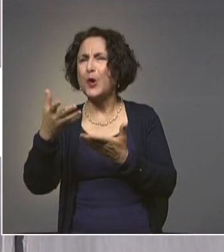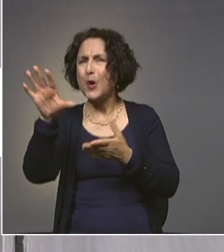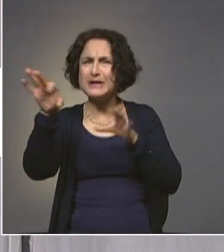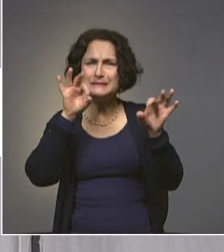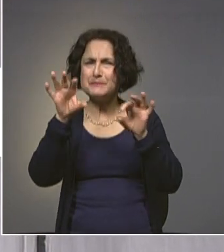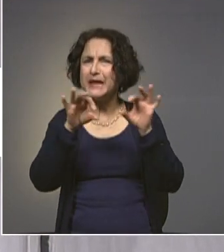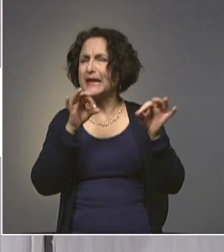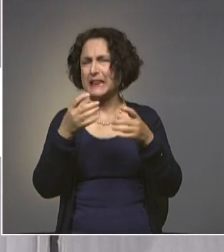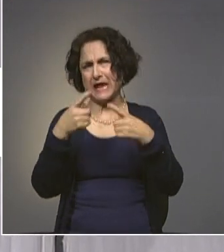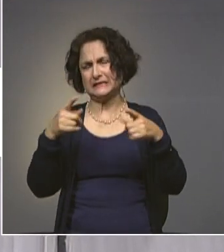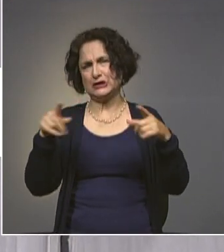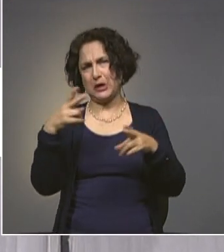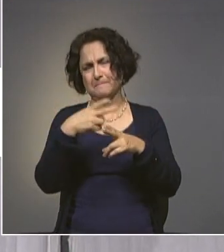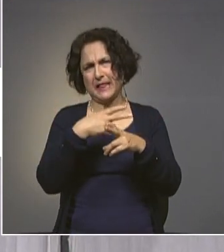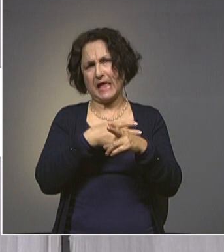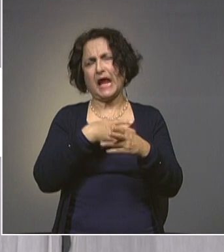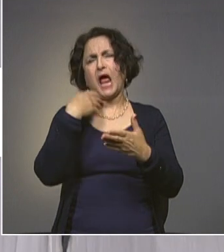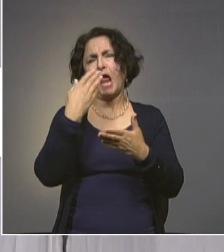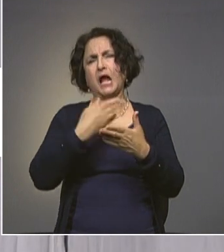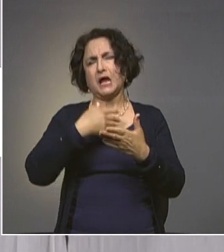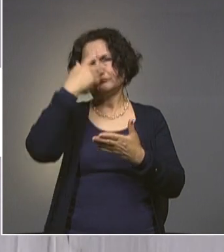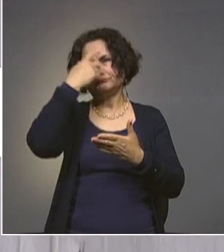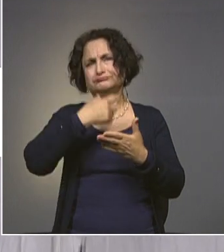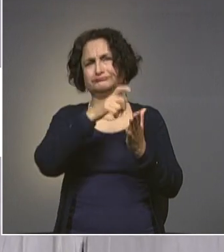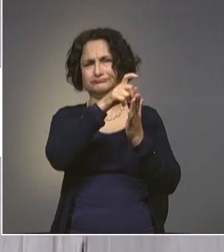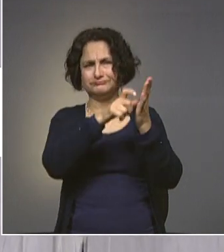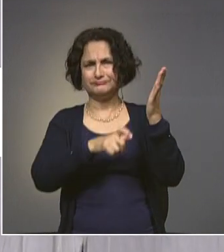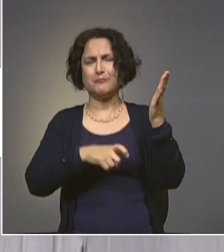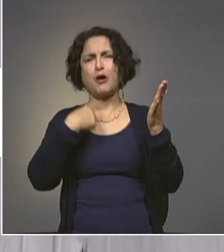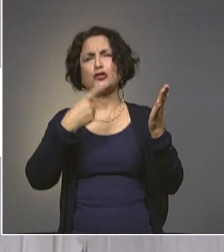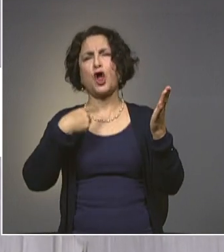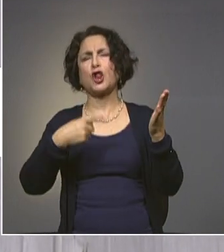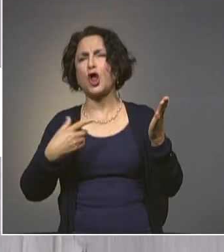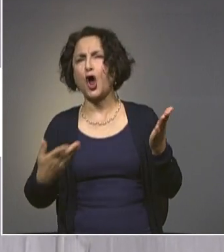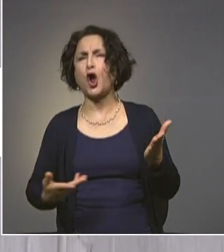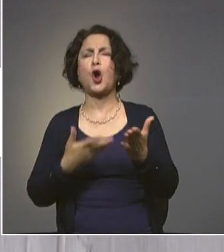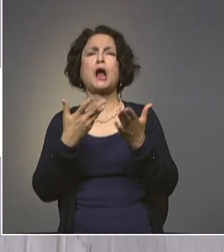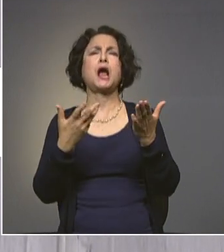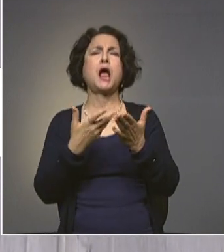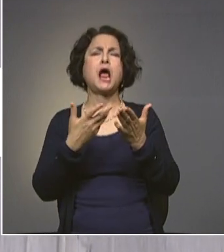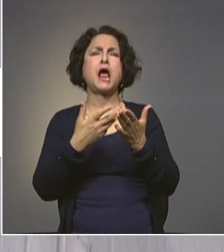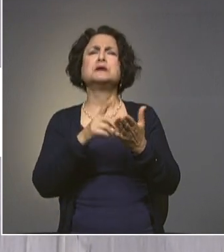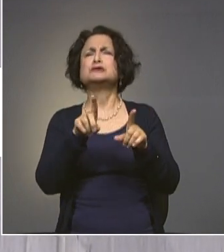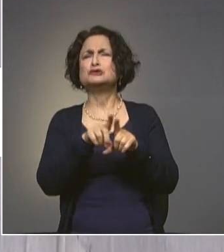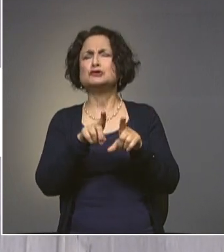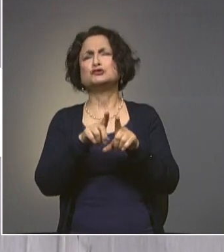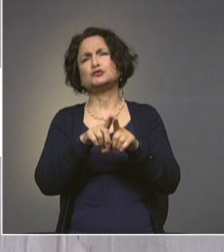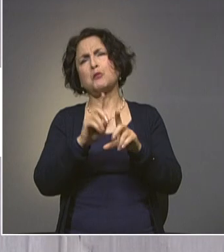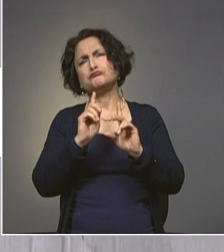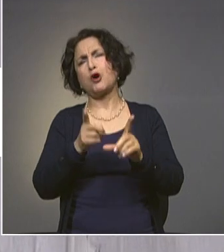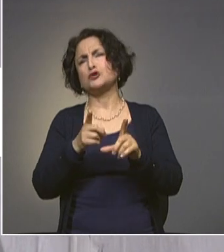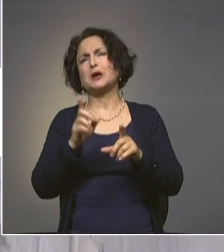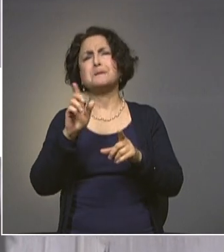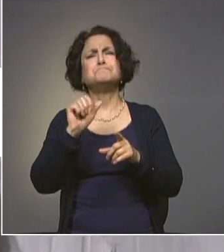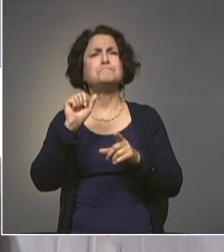различни материали, като започнем от монолози, откъси от пиеси, басни, стихотворение, проза. Така